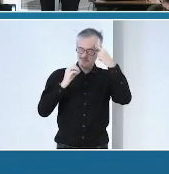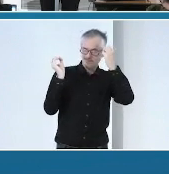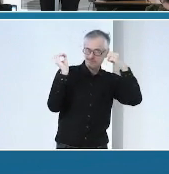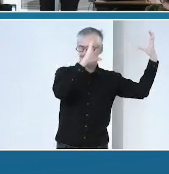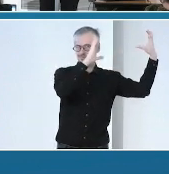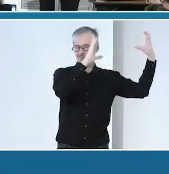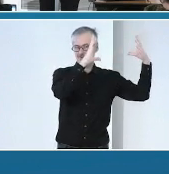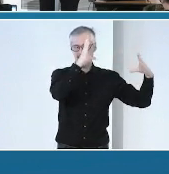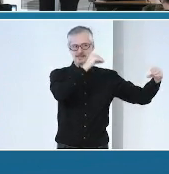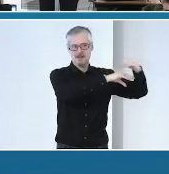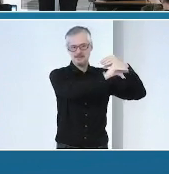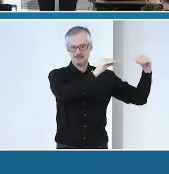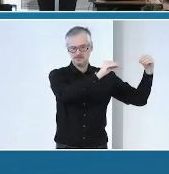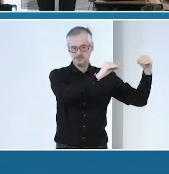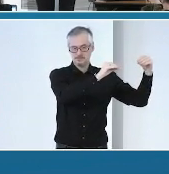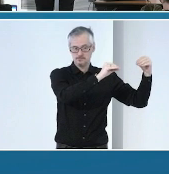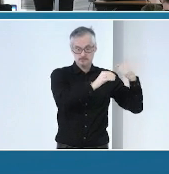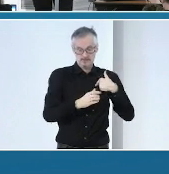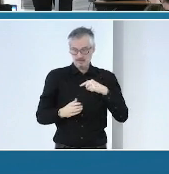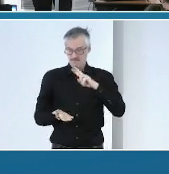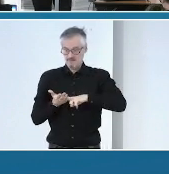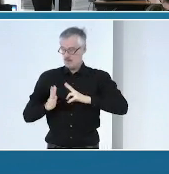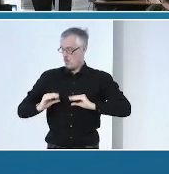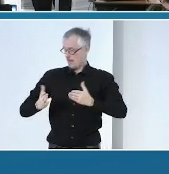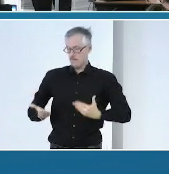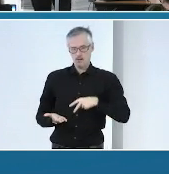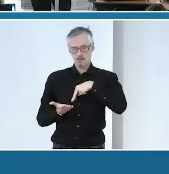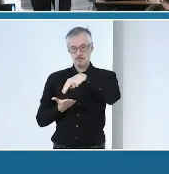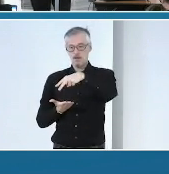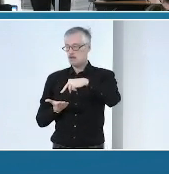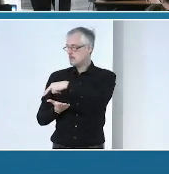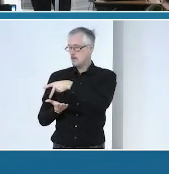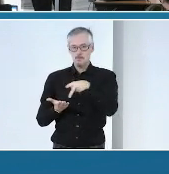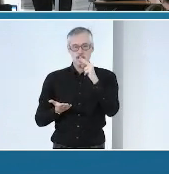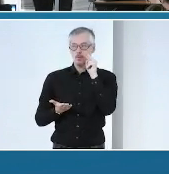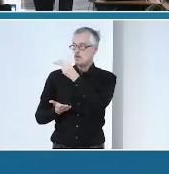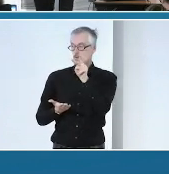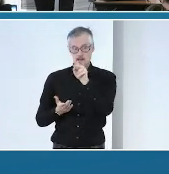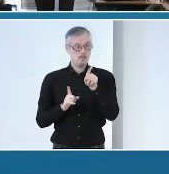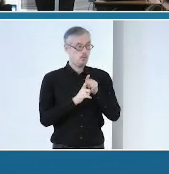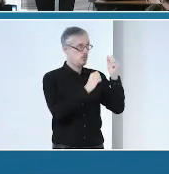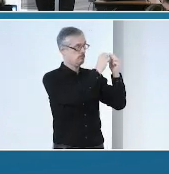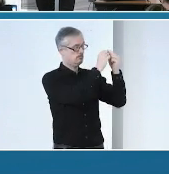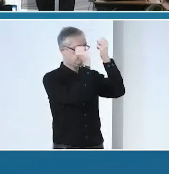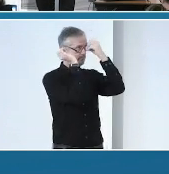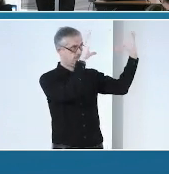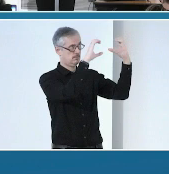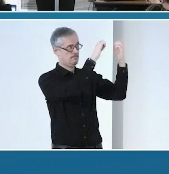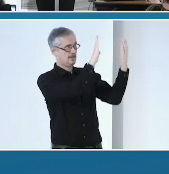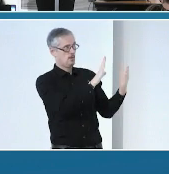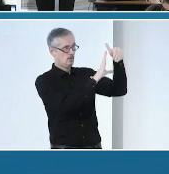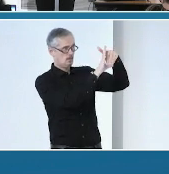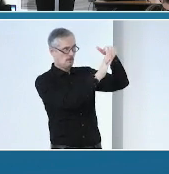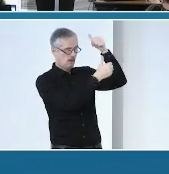représentation que dans l'espace réel et au moment où je vous parle. Et on verra que donc ça